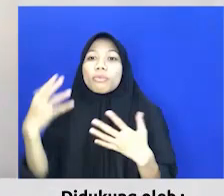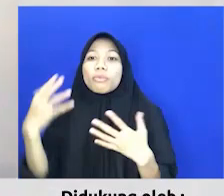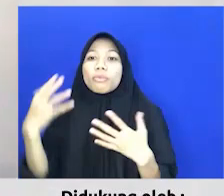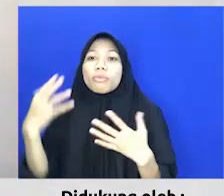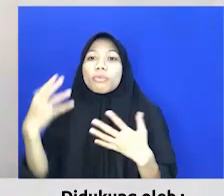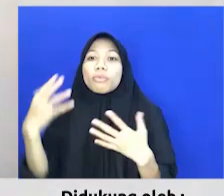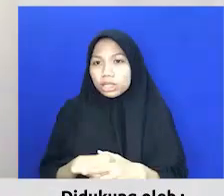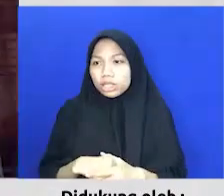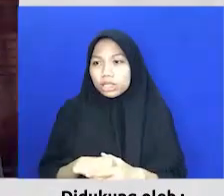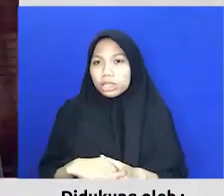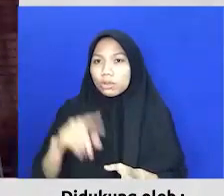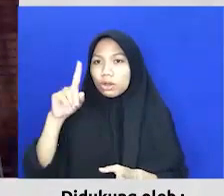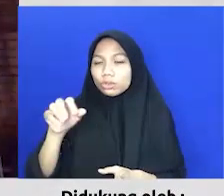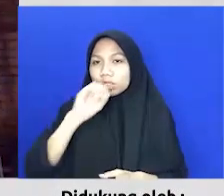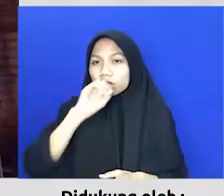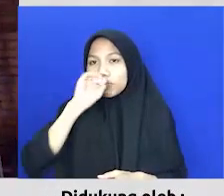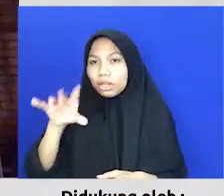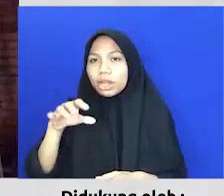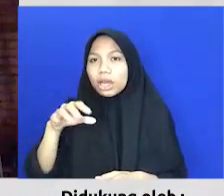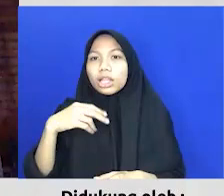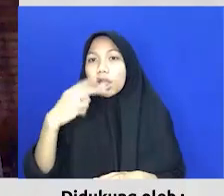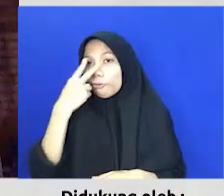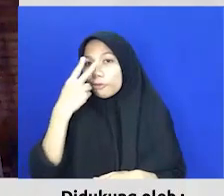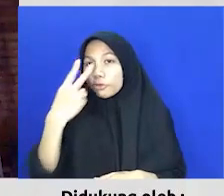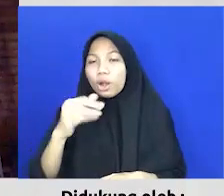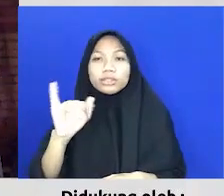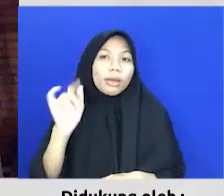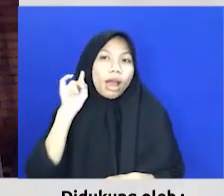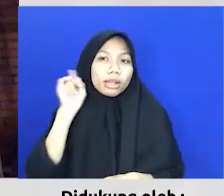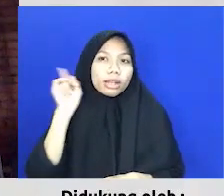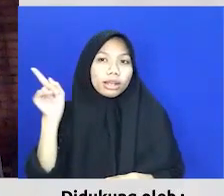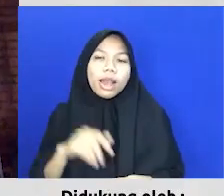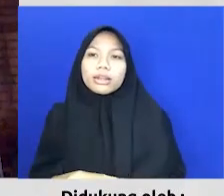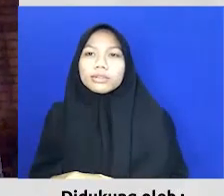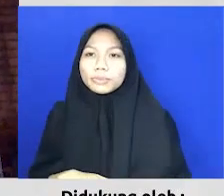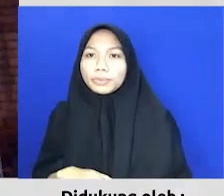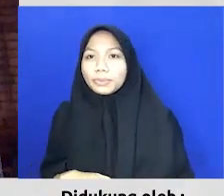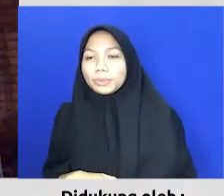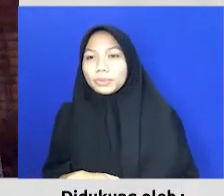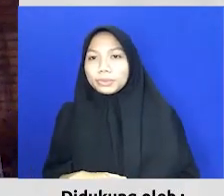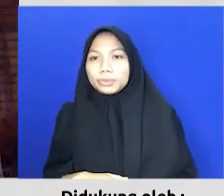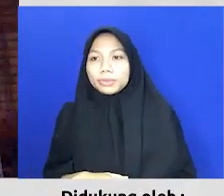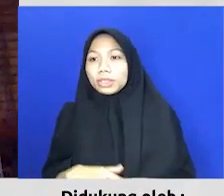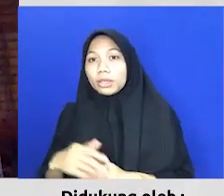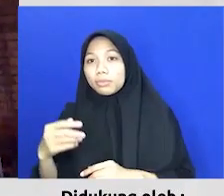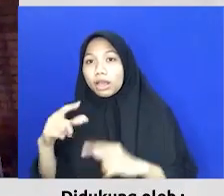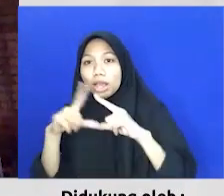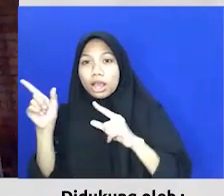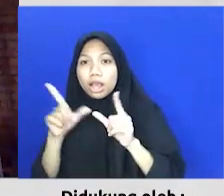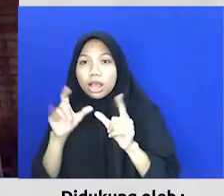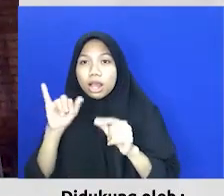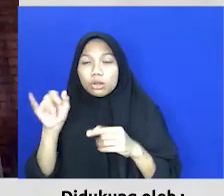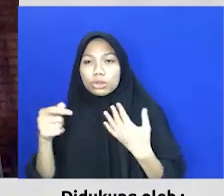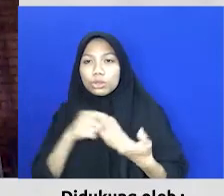di masa lalu itu, apa sih Pak yang ada di dalam bayangan Pak Alwi atau generasi Pak Alwi tentang